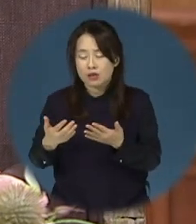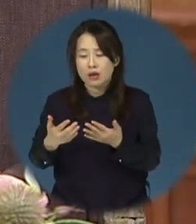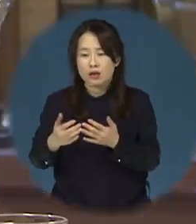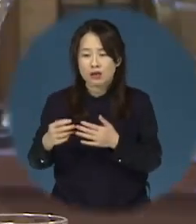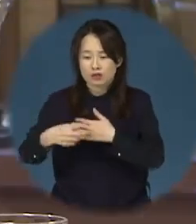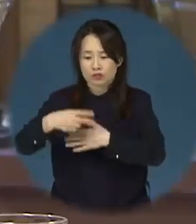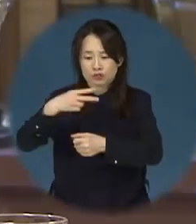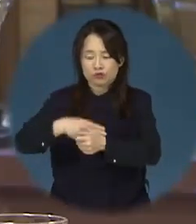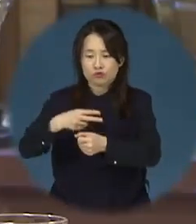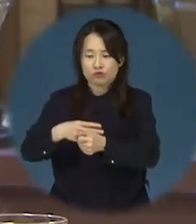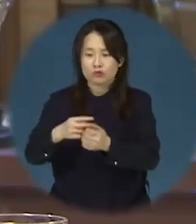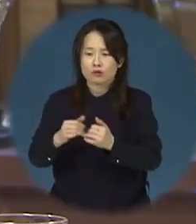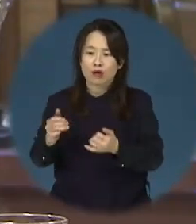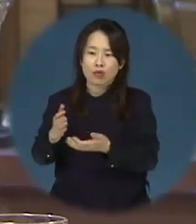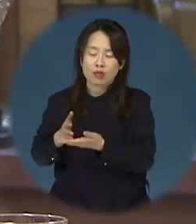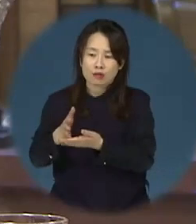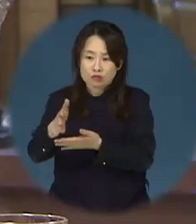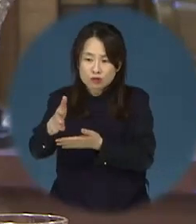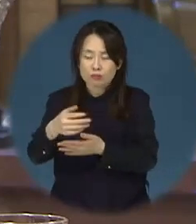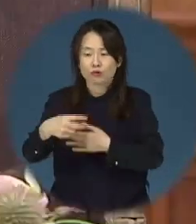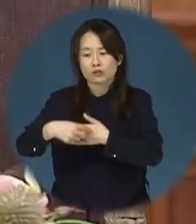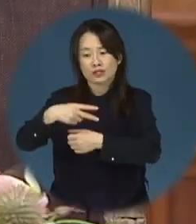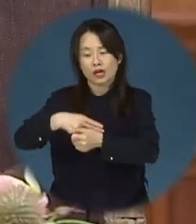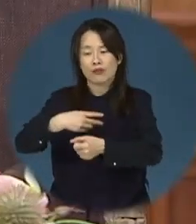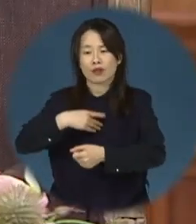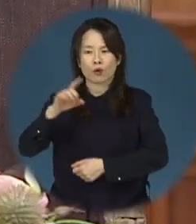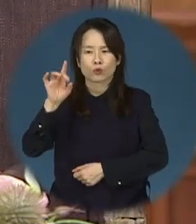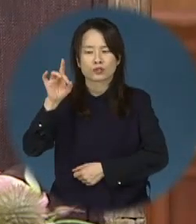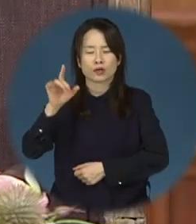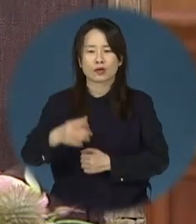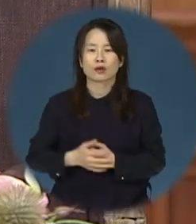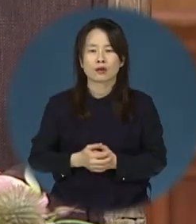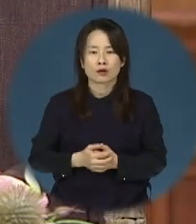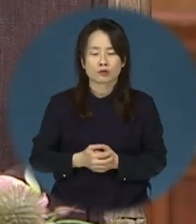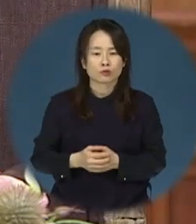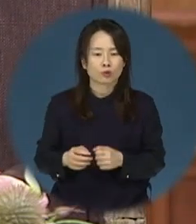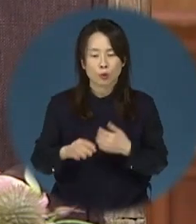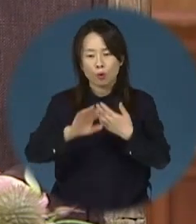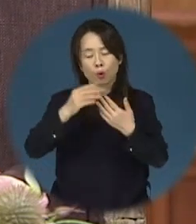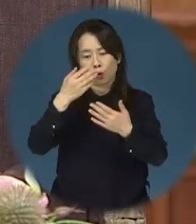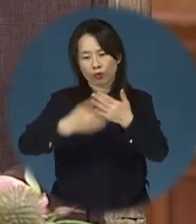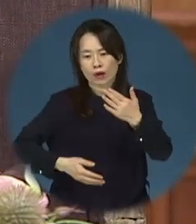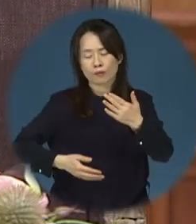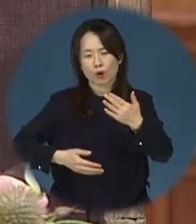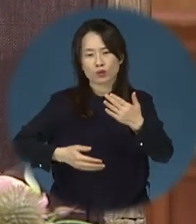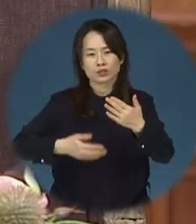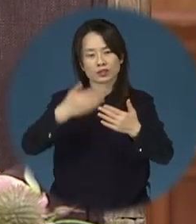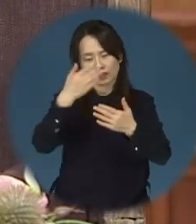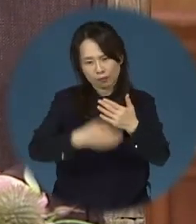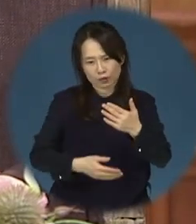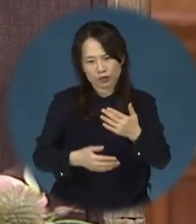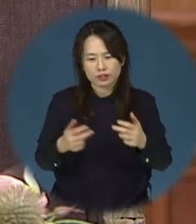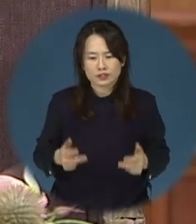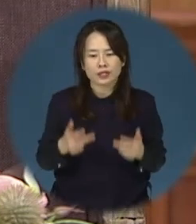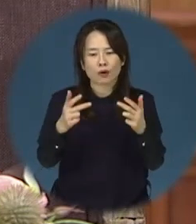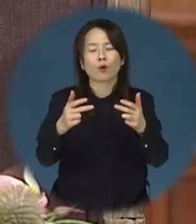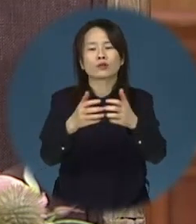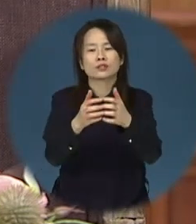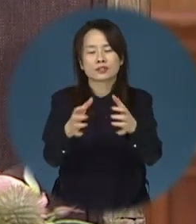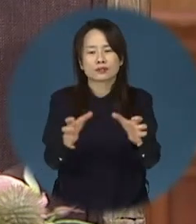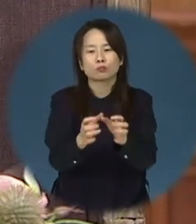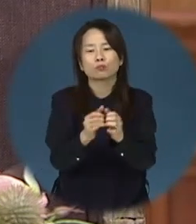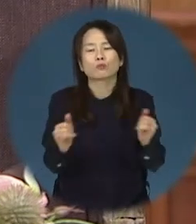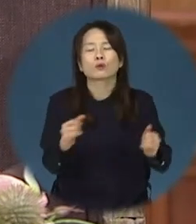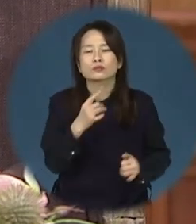의사로 했으니까 유일한 상근 의사셨어요? 의사 면허 하나 걸면 병원은 그 세울 수 있어서 면허를 건 사람이